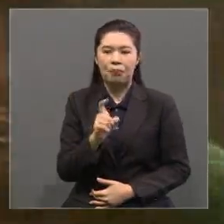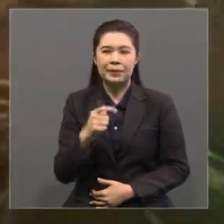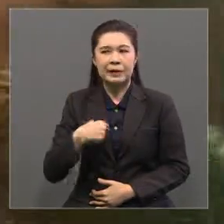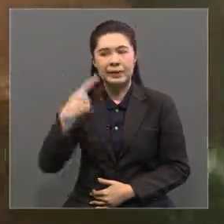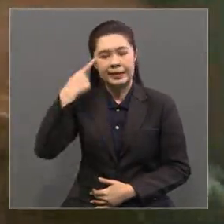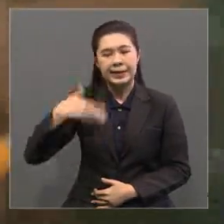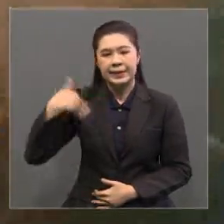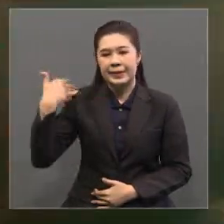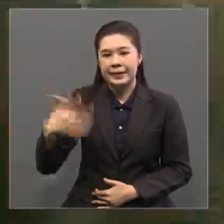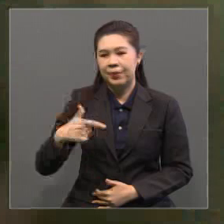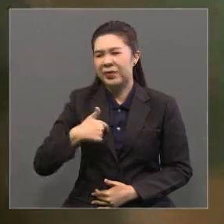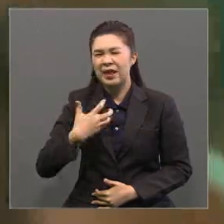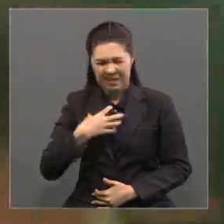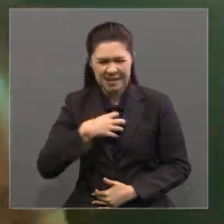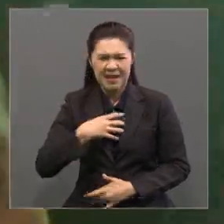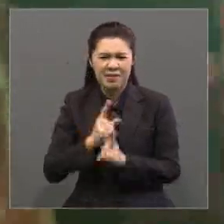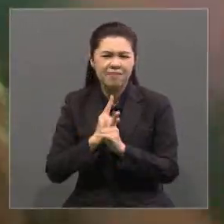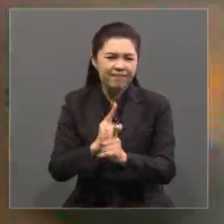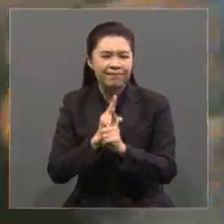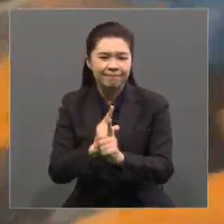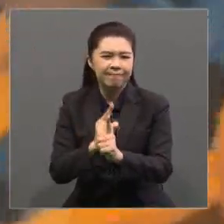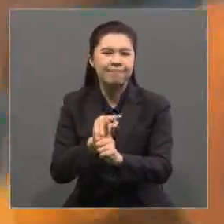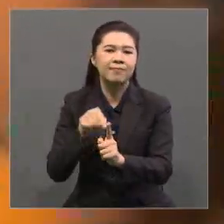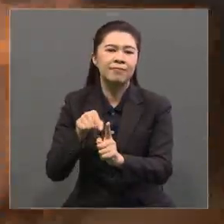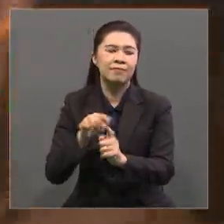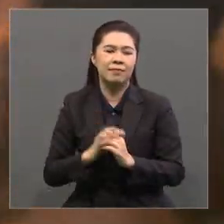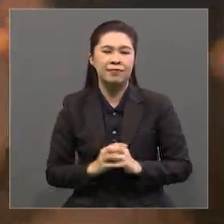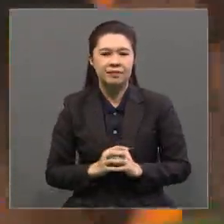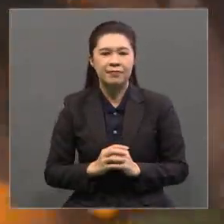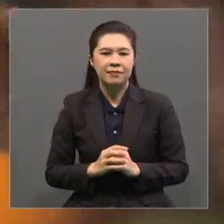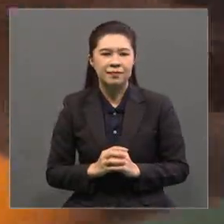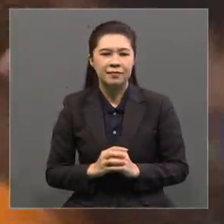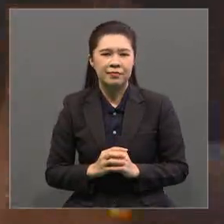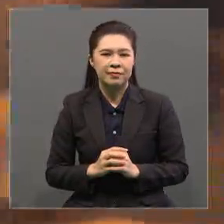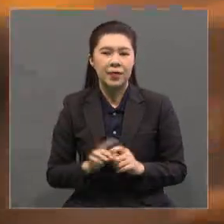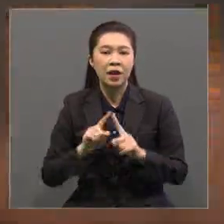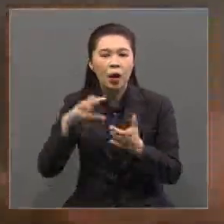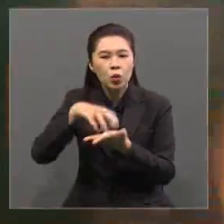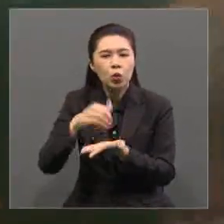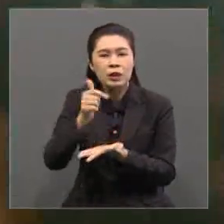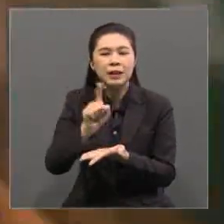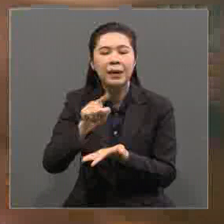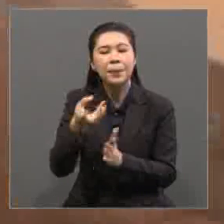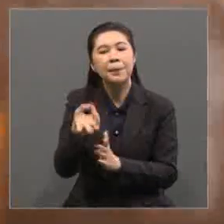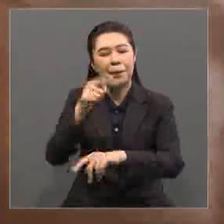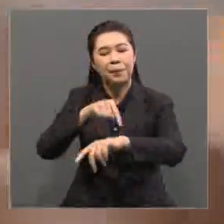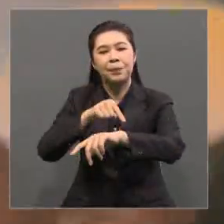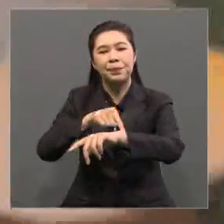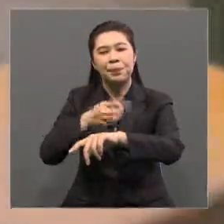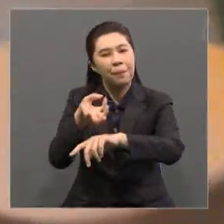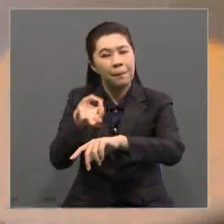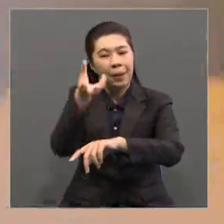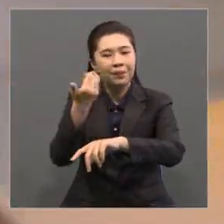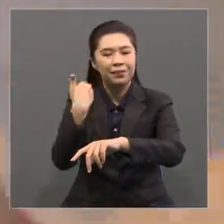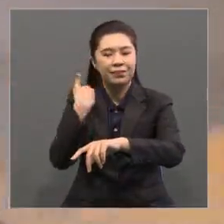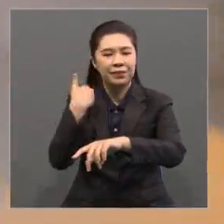ความไม่พอใจพยายามดันรั้วของตำรวจนะครับแต่ว่าเหตุการณ์โชคดีเกิดขึ้นไม่นานทุกอย่างสามารถกลับ